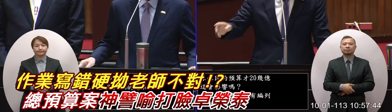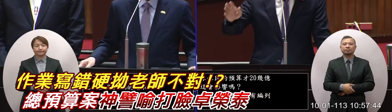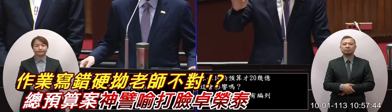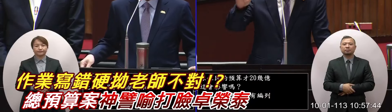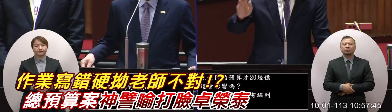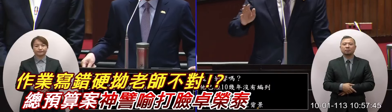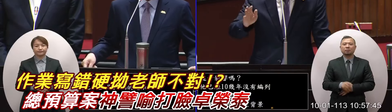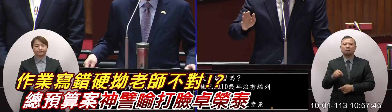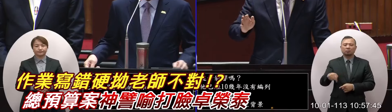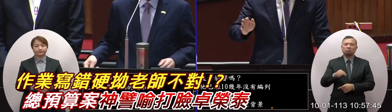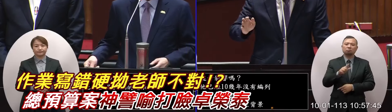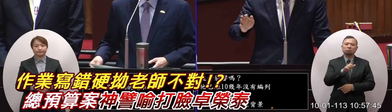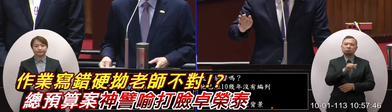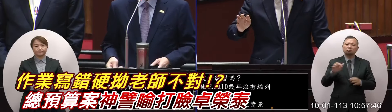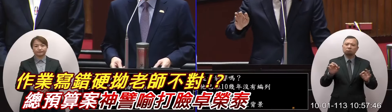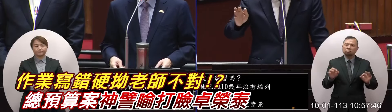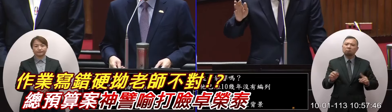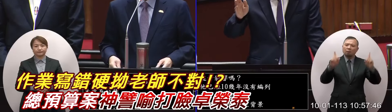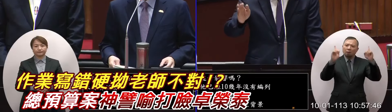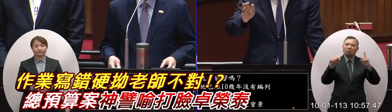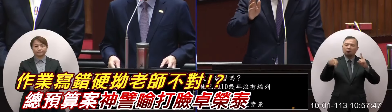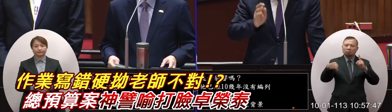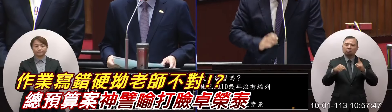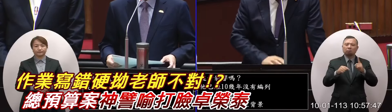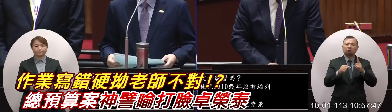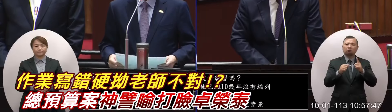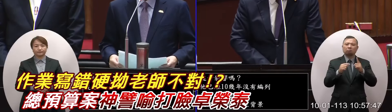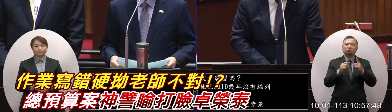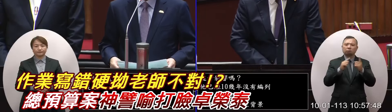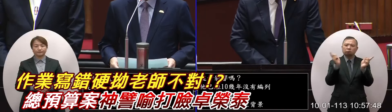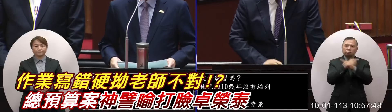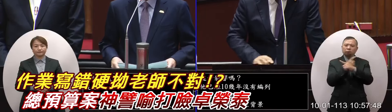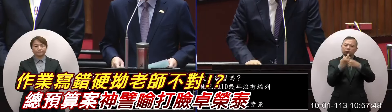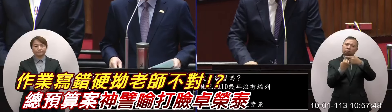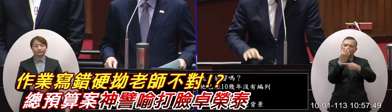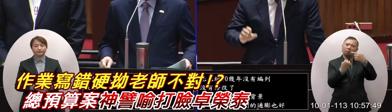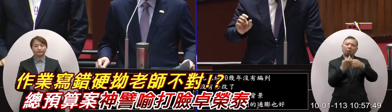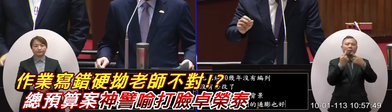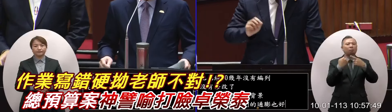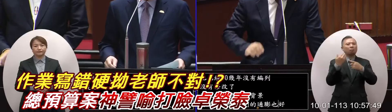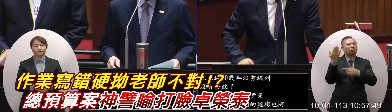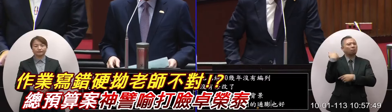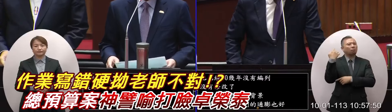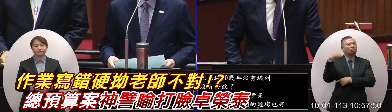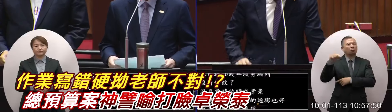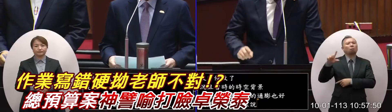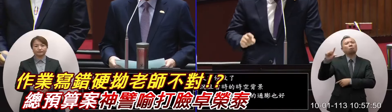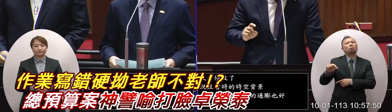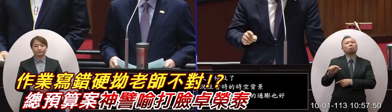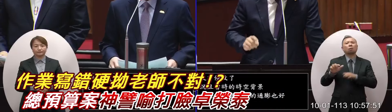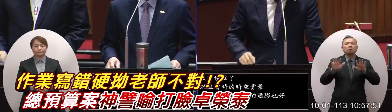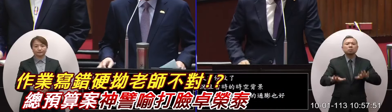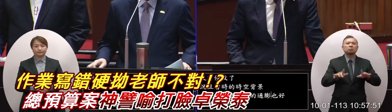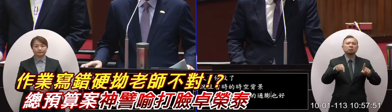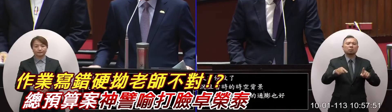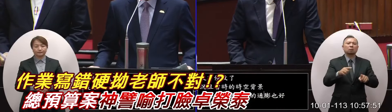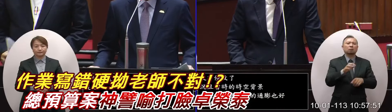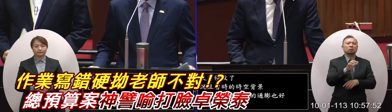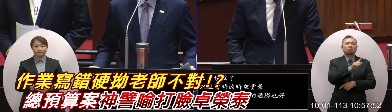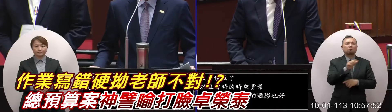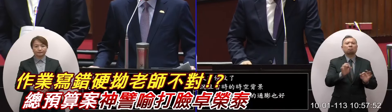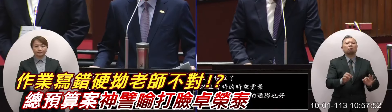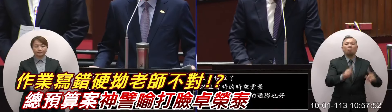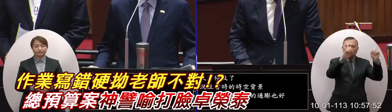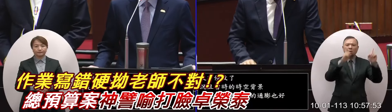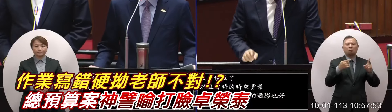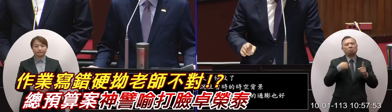膨也好，就是像当时的汇率来讲，当时也没有那么高，好，所以现在钱越来越小嘛，我们只是把它提高，对不对？